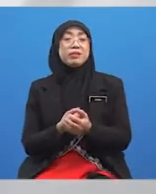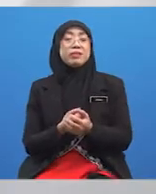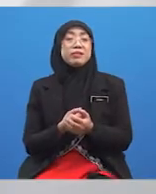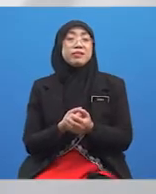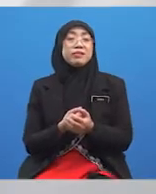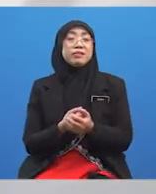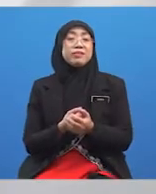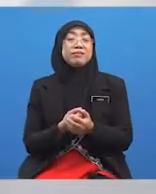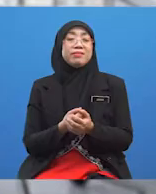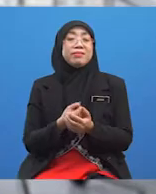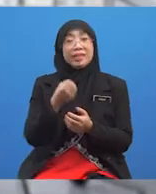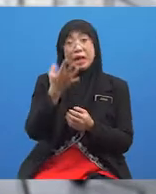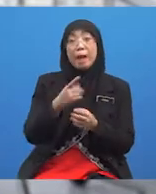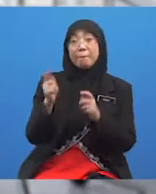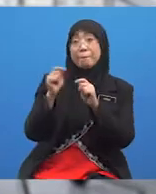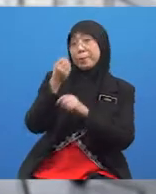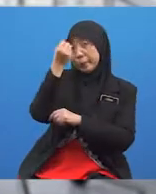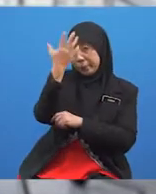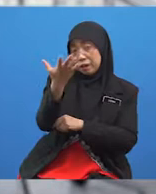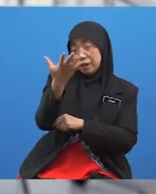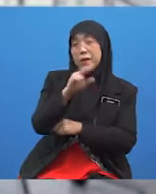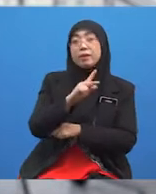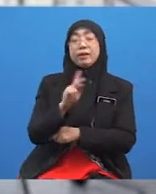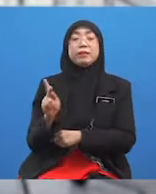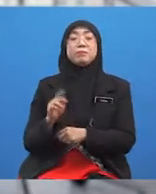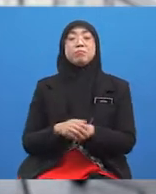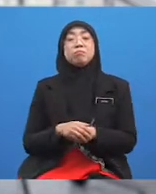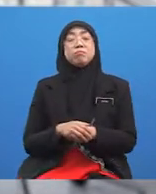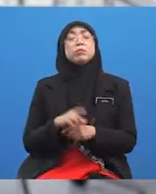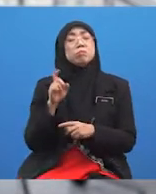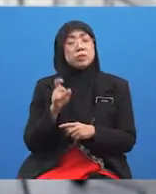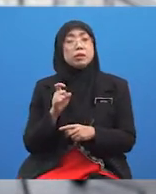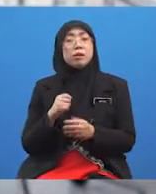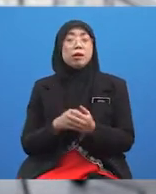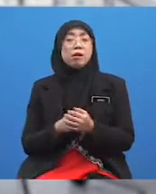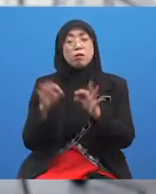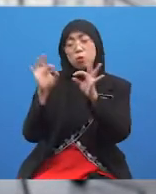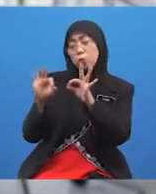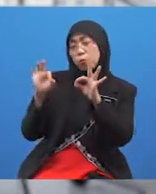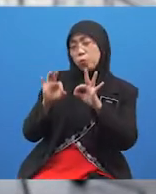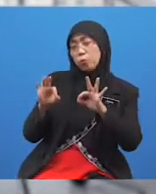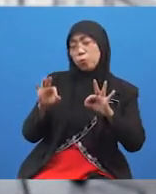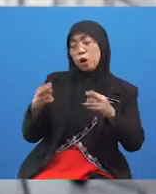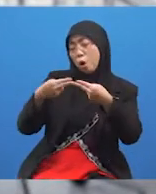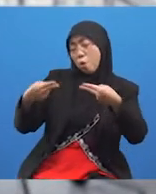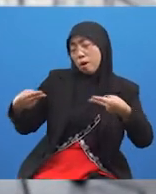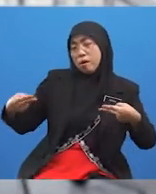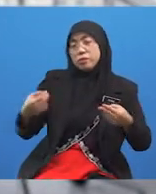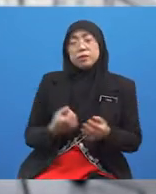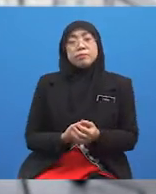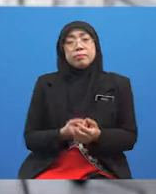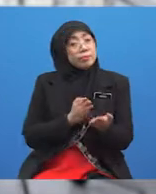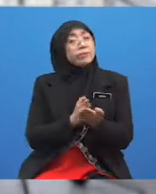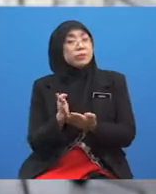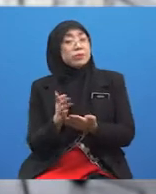tugas terangkan. Kata tugas terangkan wajib ada fakta dan huraian. Mari kita